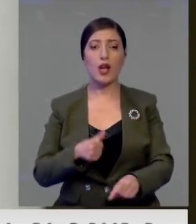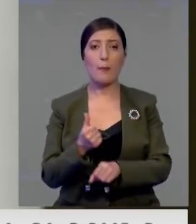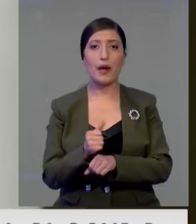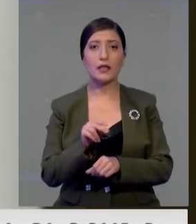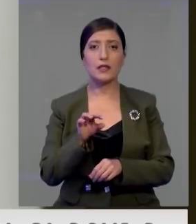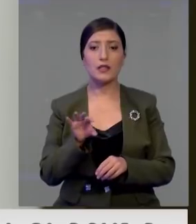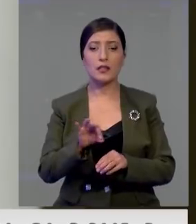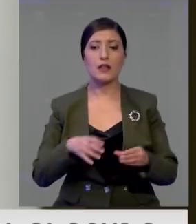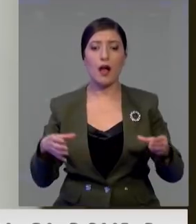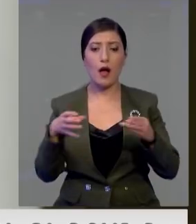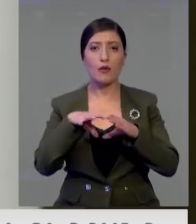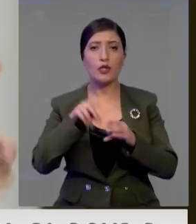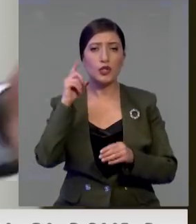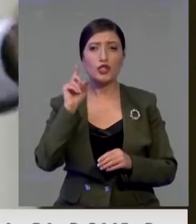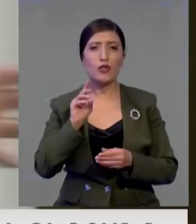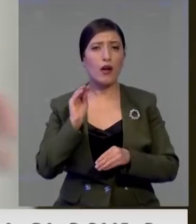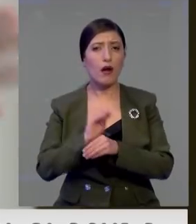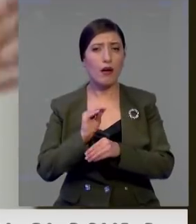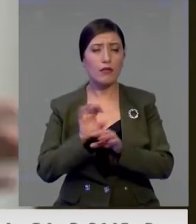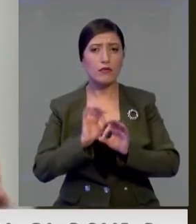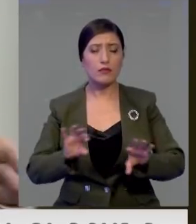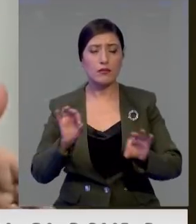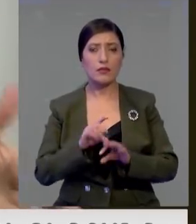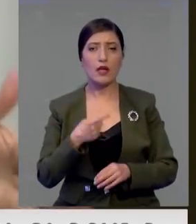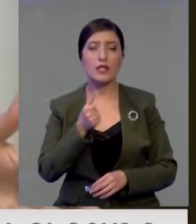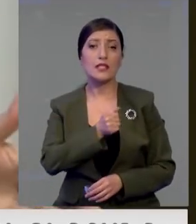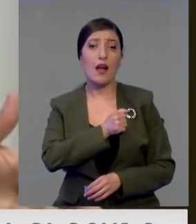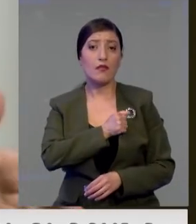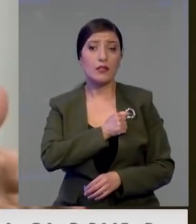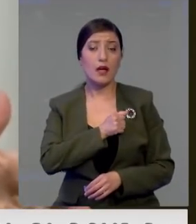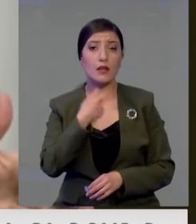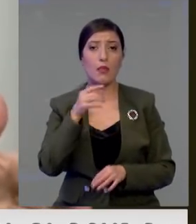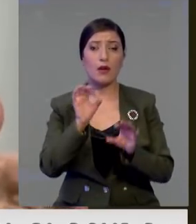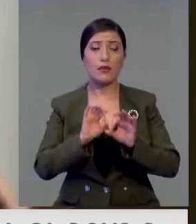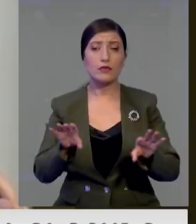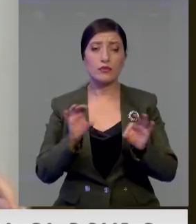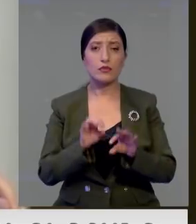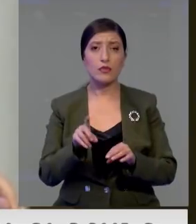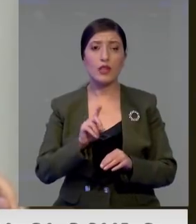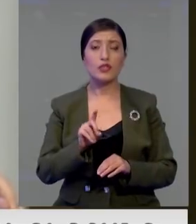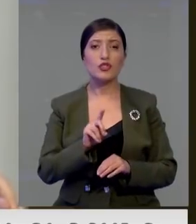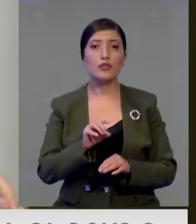տեղի ունեցել։ Որ ասում են, այ ցավը տանեմ, ասում են այդ ատկատները, որ փակում եք,